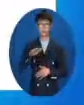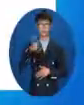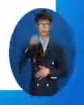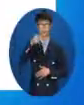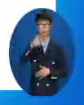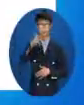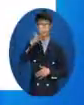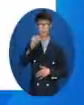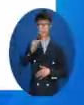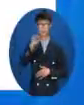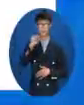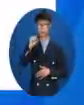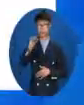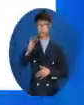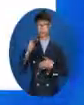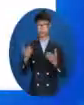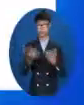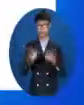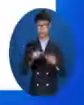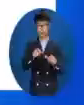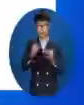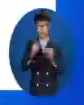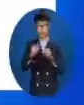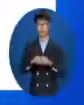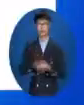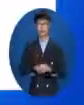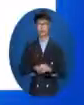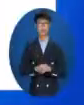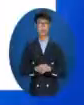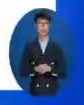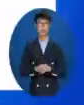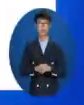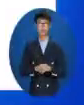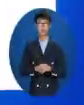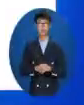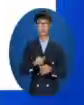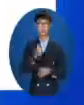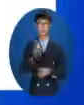주식회사 우리 PNS에서 고객상담원을 모집합니다.